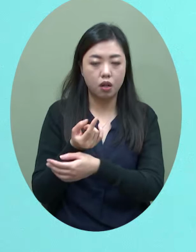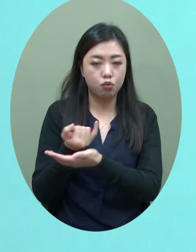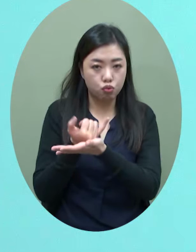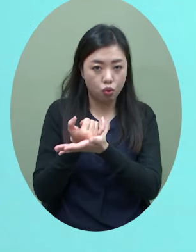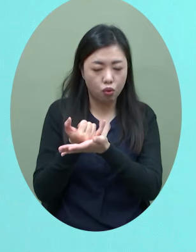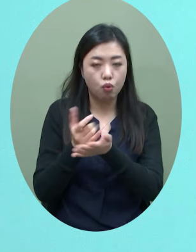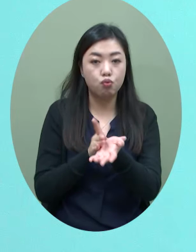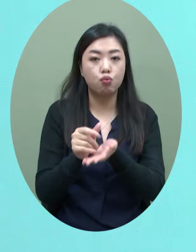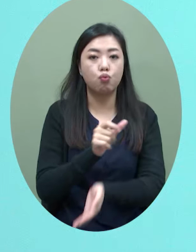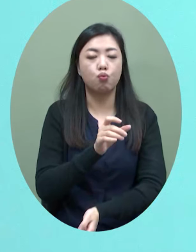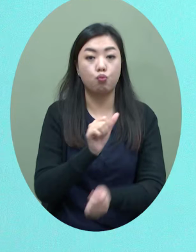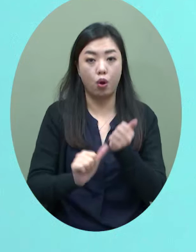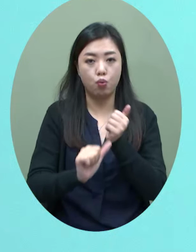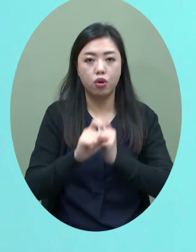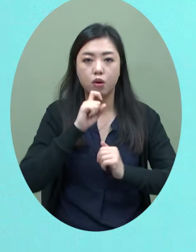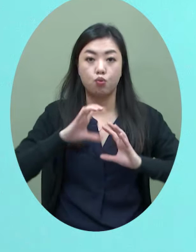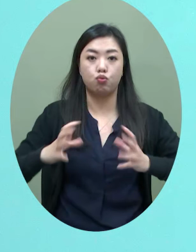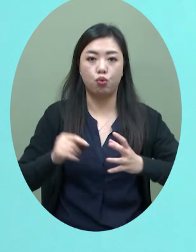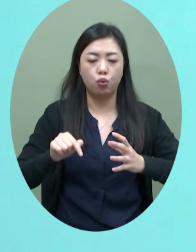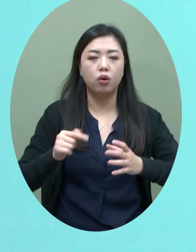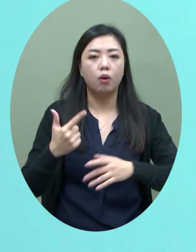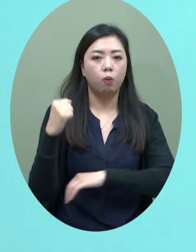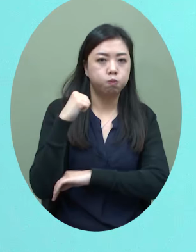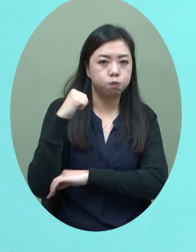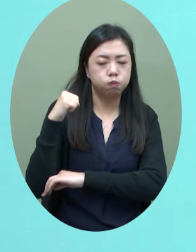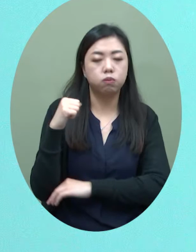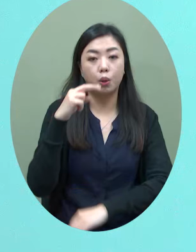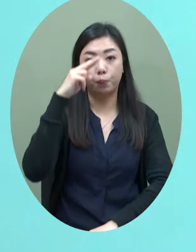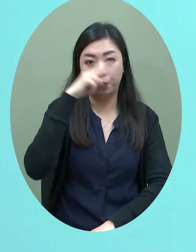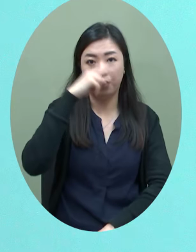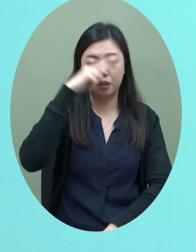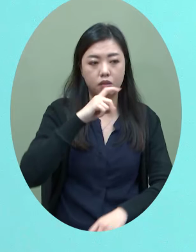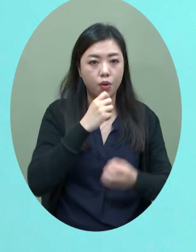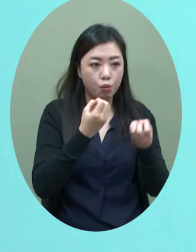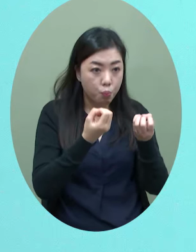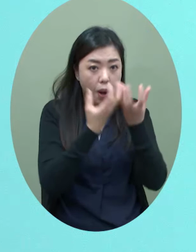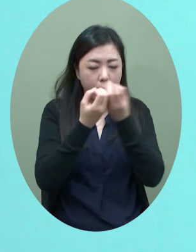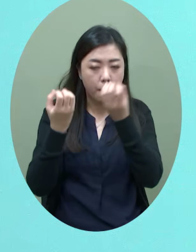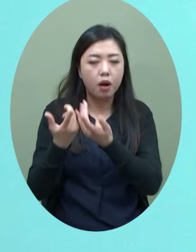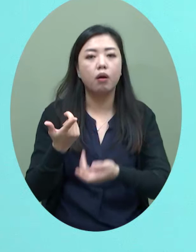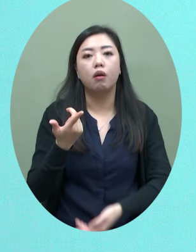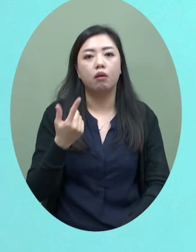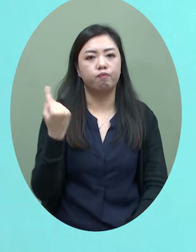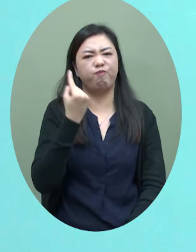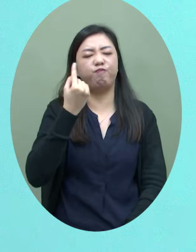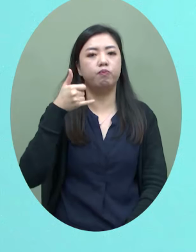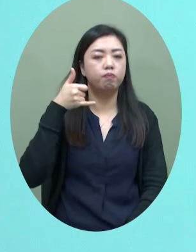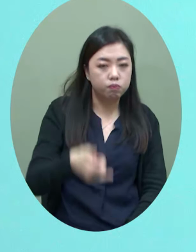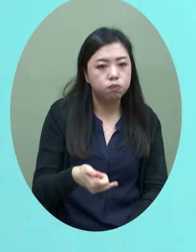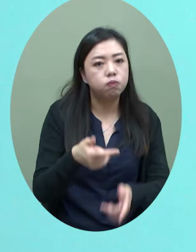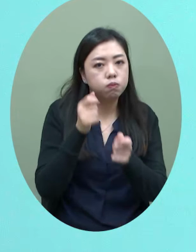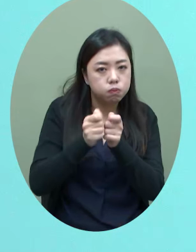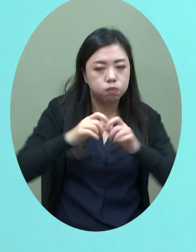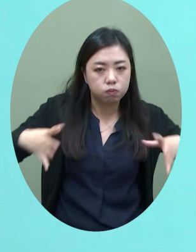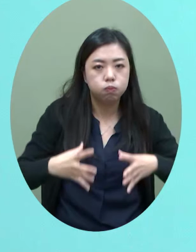專家委員會咧，亦都係非常之努力嘅。每次有嚴重的個案咧，佢哋都差唔多第一時間咧就